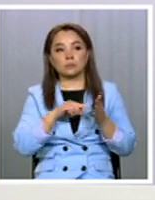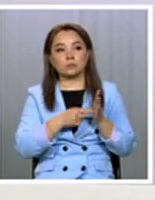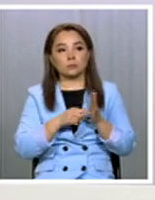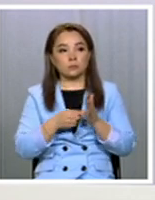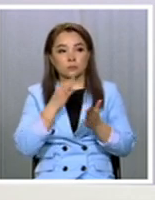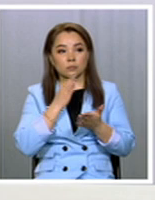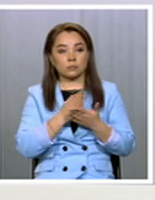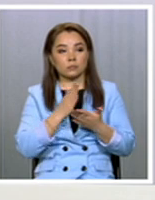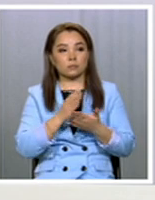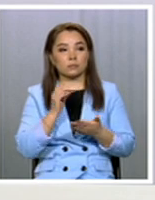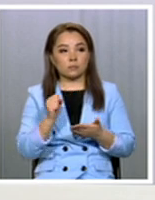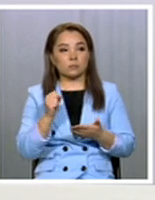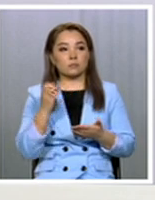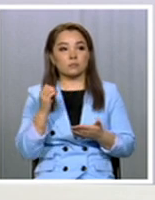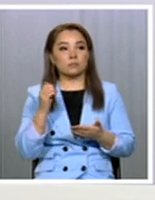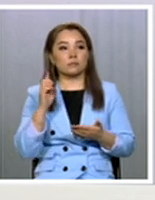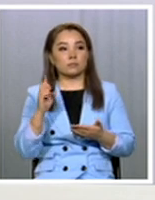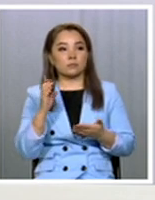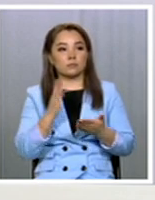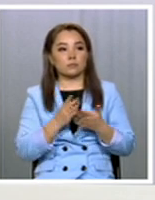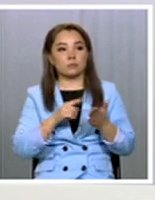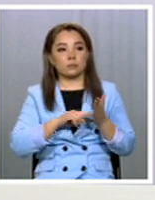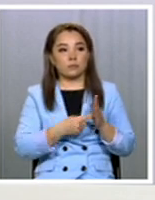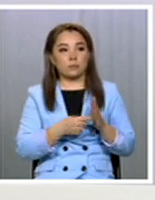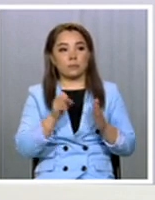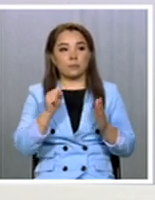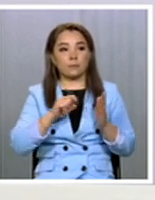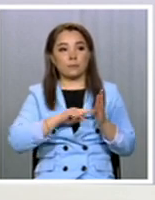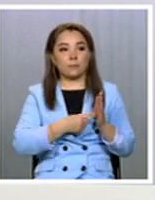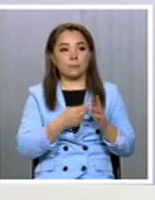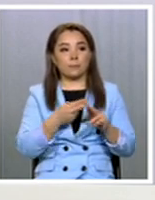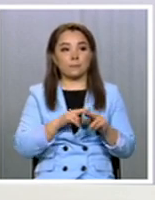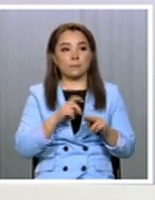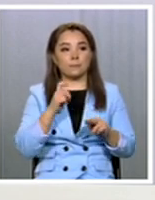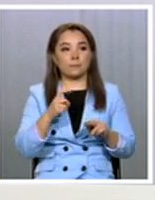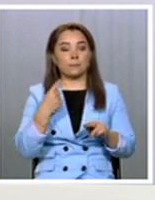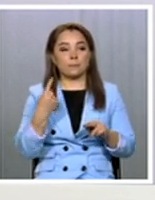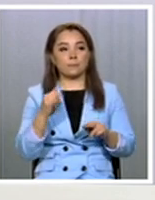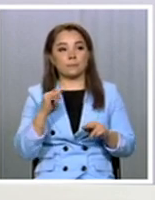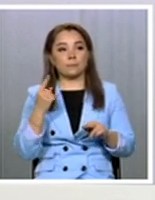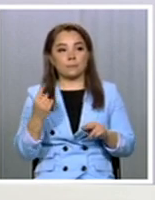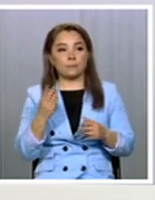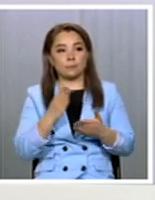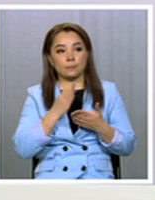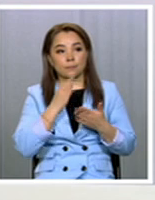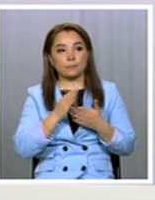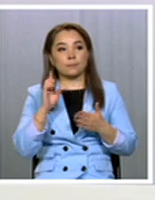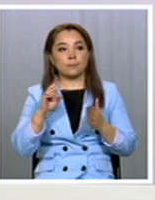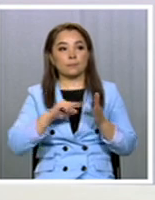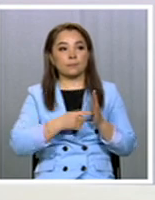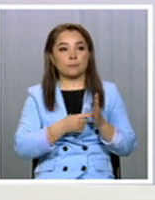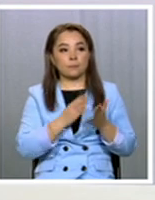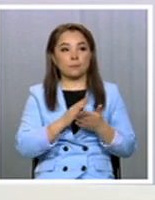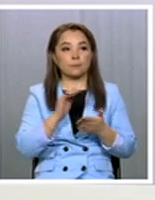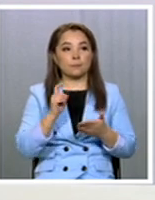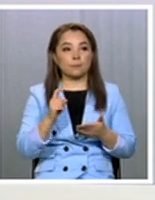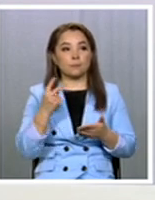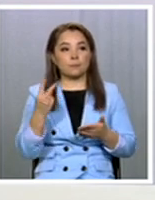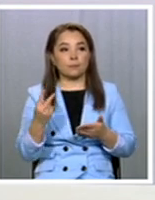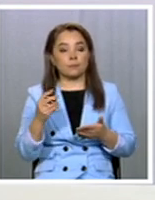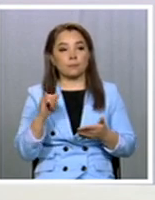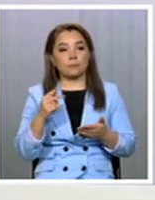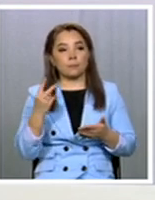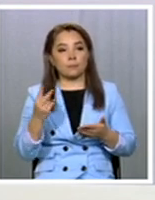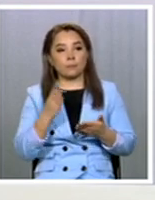және Б нүктесі. А нүктесінің координаттары X1, Y1. Б нүктесінің координаттары x2-де